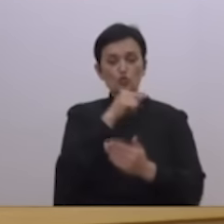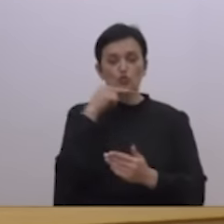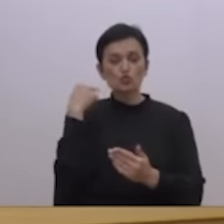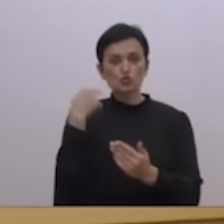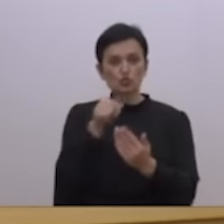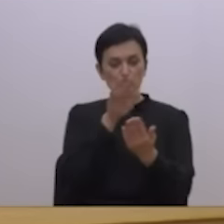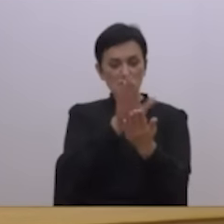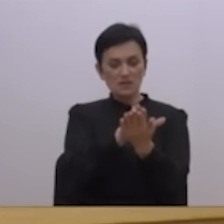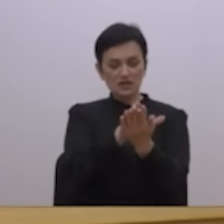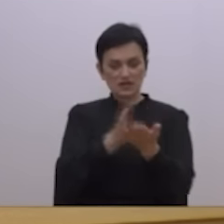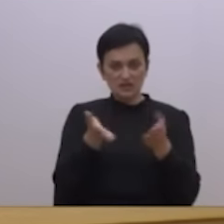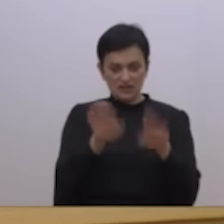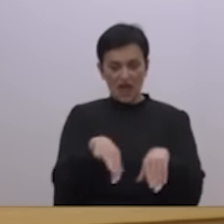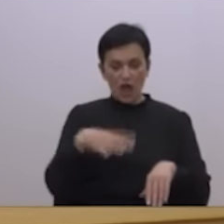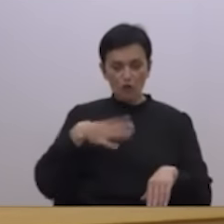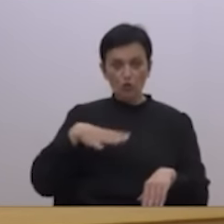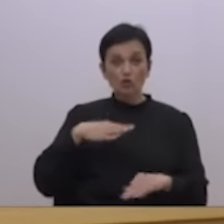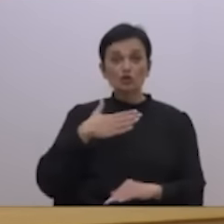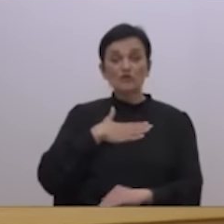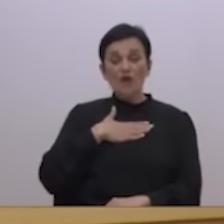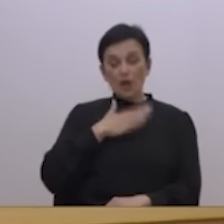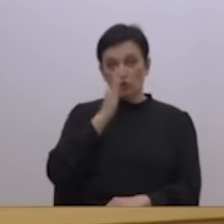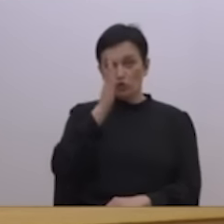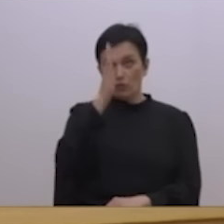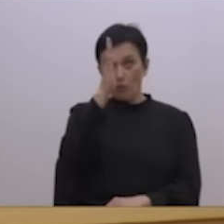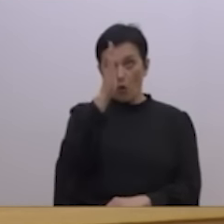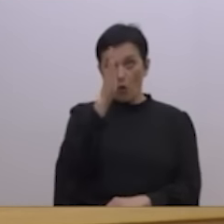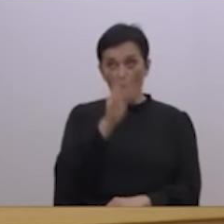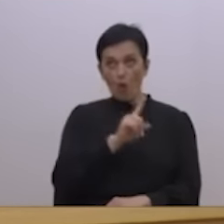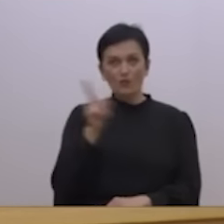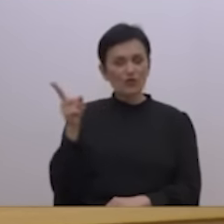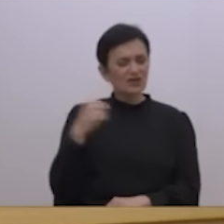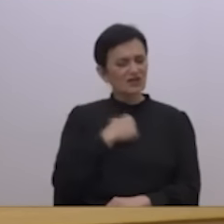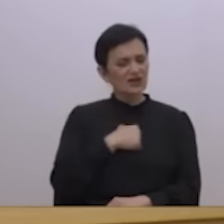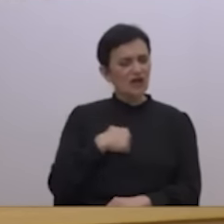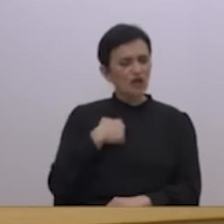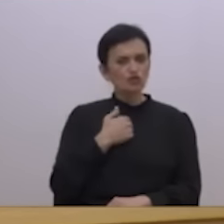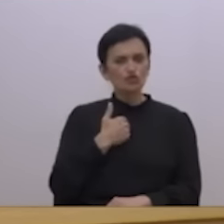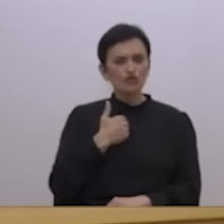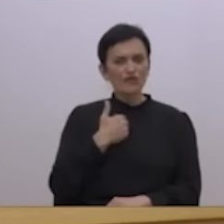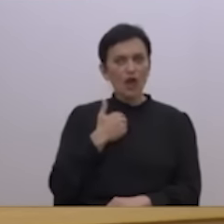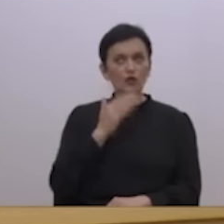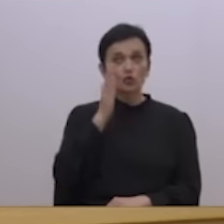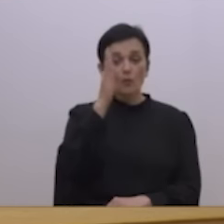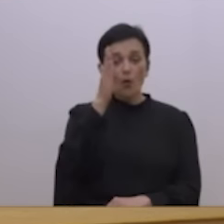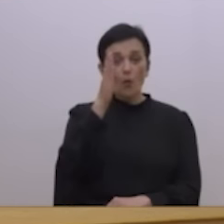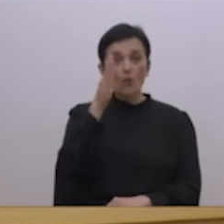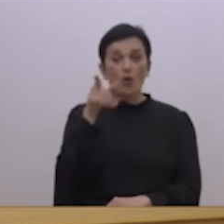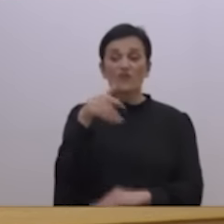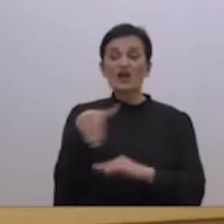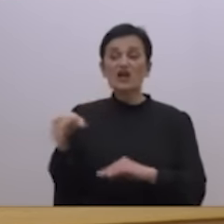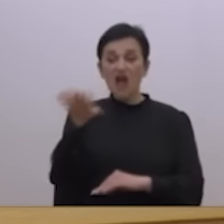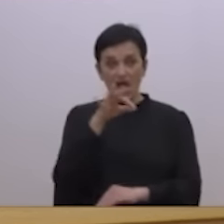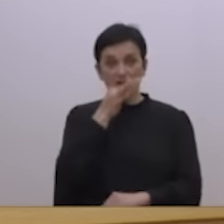პირისპირ საქართველო. ჩვენი მომავალი როგორც არ უნდა განრისხდეთ, ჩვენი მომავალი გარეთ პასუხს მოგთხოვთ,